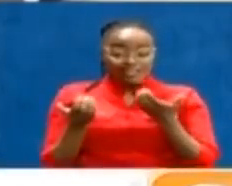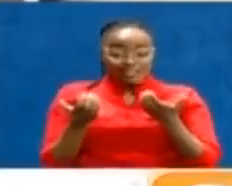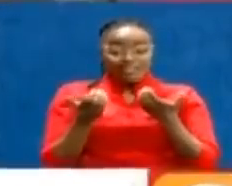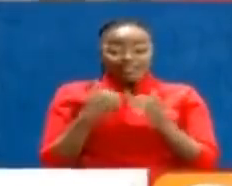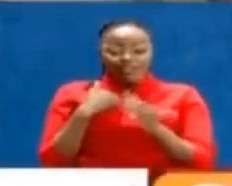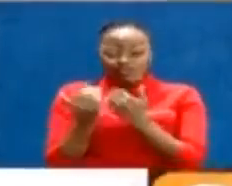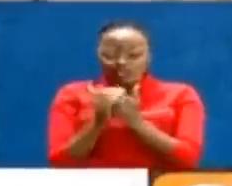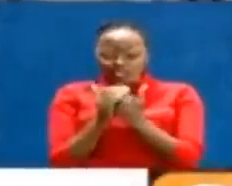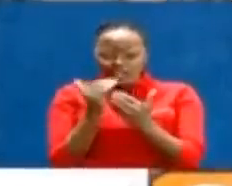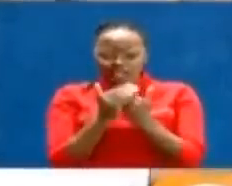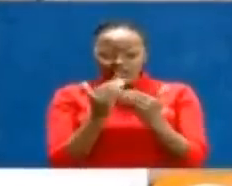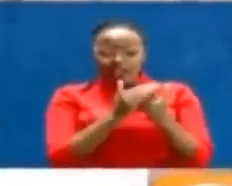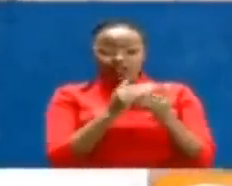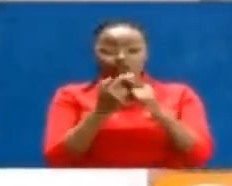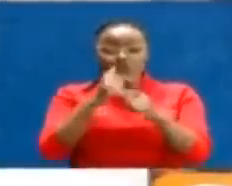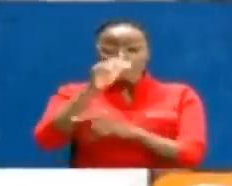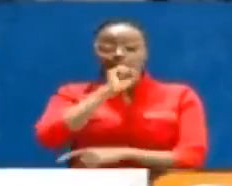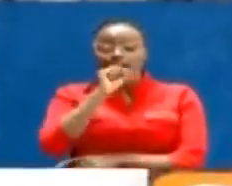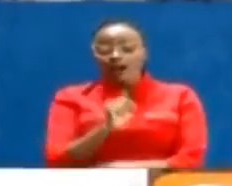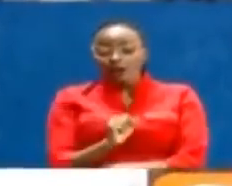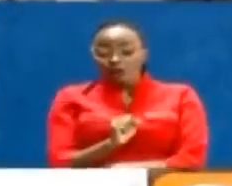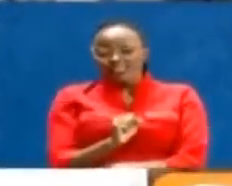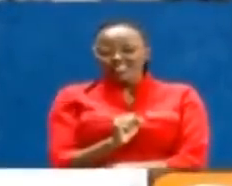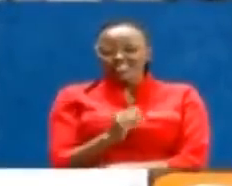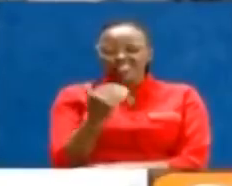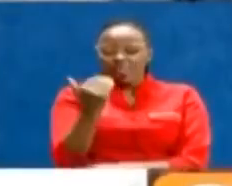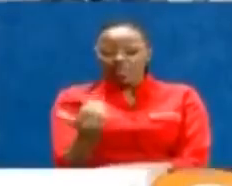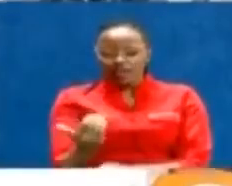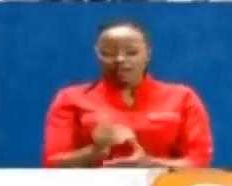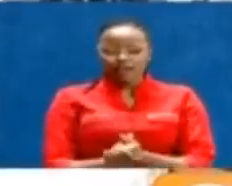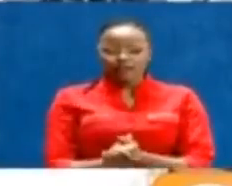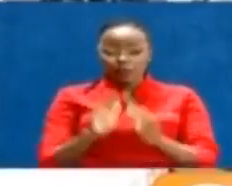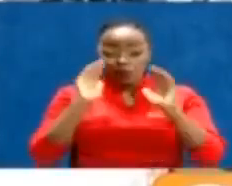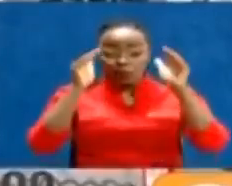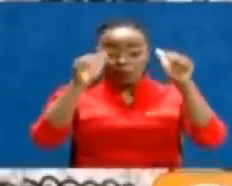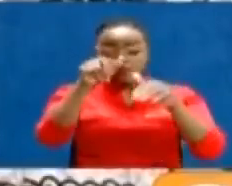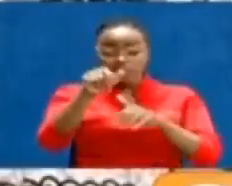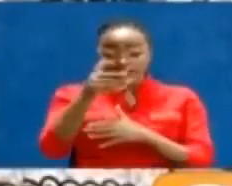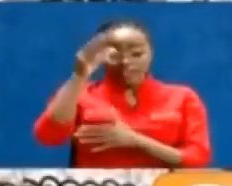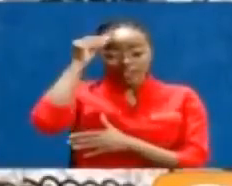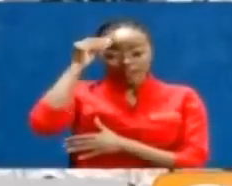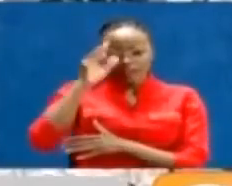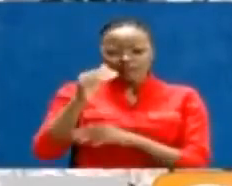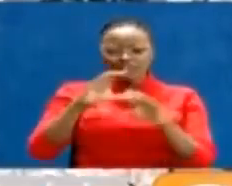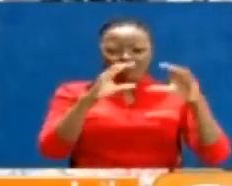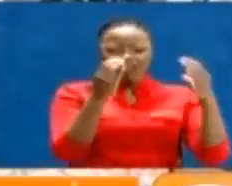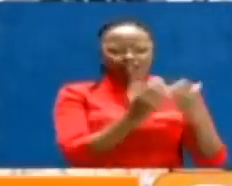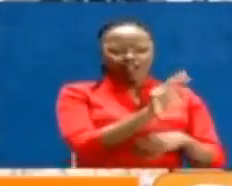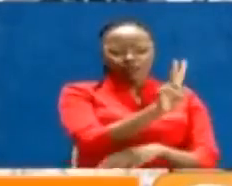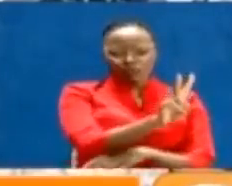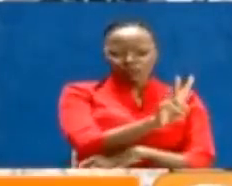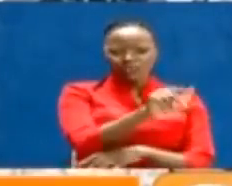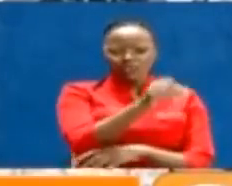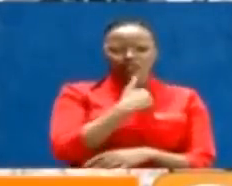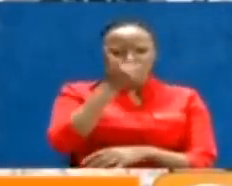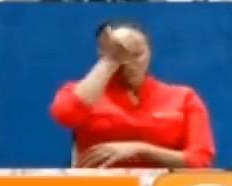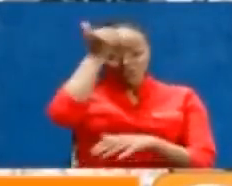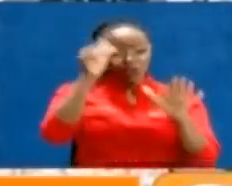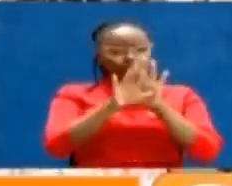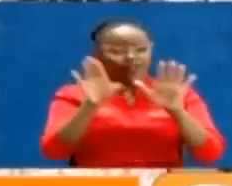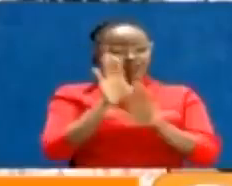sawia na wadadake kutokana na umri wake mdogo. Jumosi nilikuwa na concentrate na huyu candidate, ni kama huyu wa grade 2 amesahau